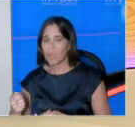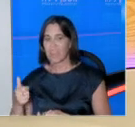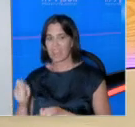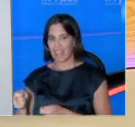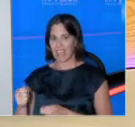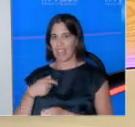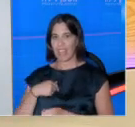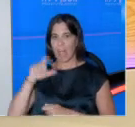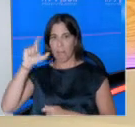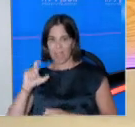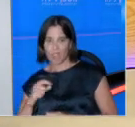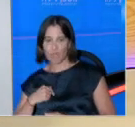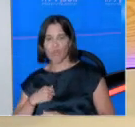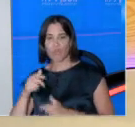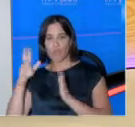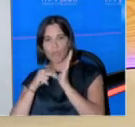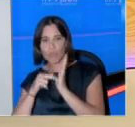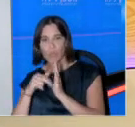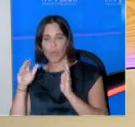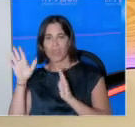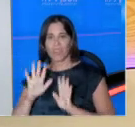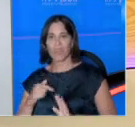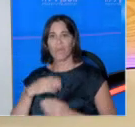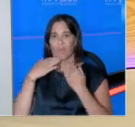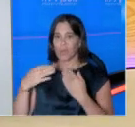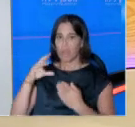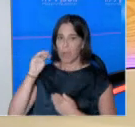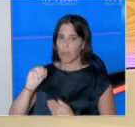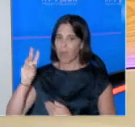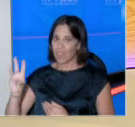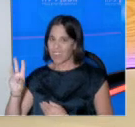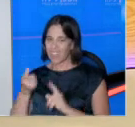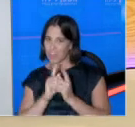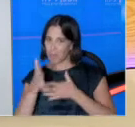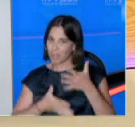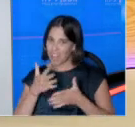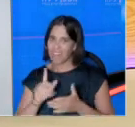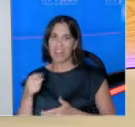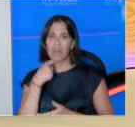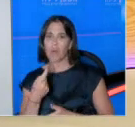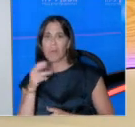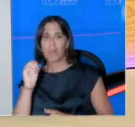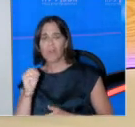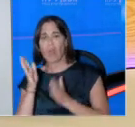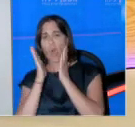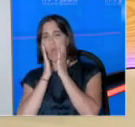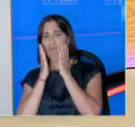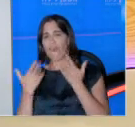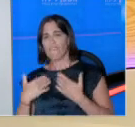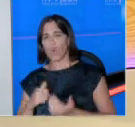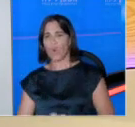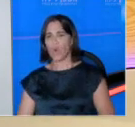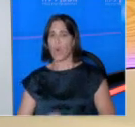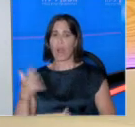באינסטוס יש לנו תמונות סרטונים ועוד. תודה למורן שריקר לתרגום לשפת הסימנים, ואיך אומר מישל, אוי אוי אוי אוי אוי